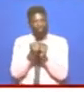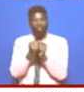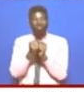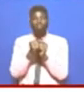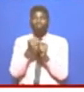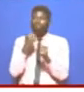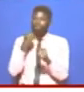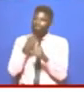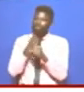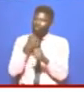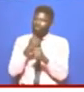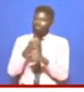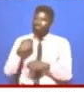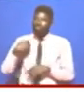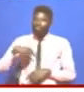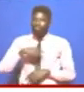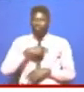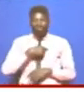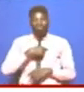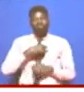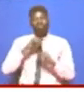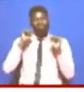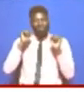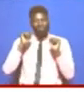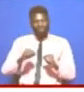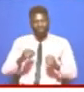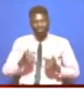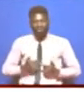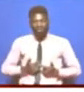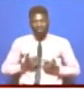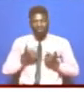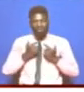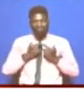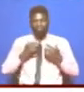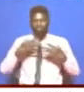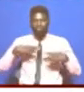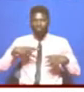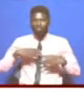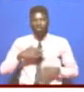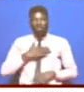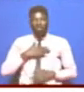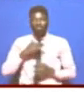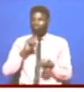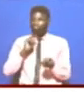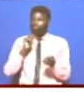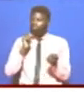twaweza kubadilisha maisha ya wananchi wetu. Hii ni hospitali ambaye